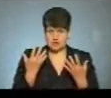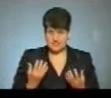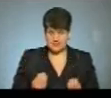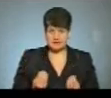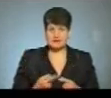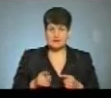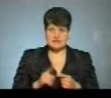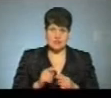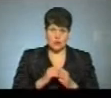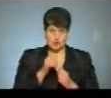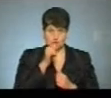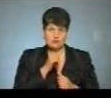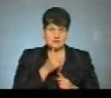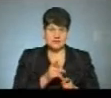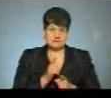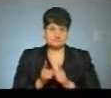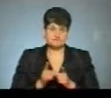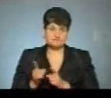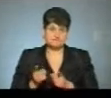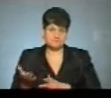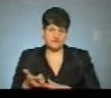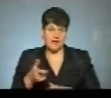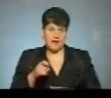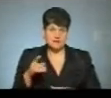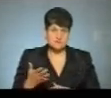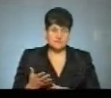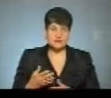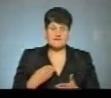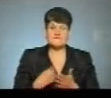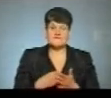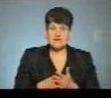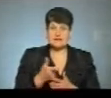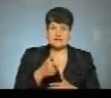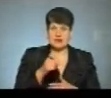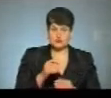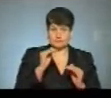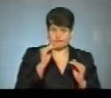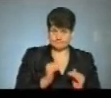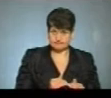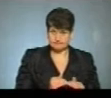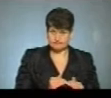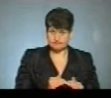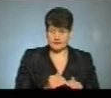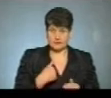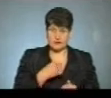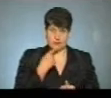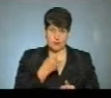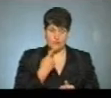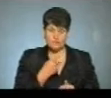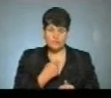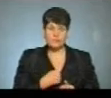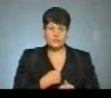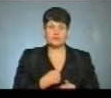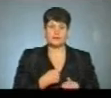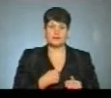визначається щомісячно. Тобто, якщо газ, ціна, вартість газу зменшується, що нам повідомляє відповідні